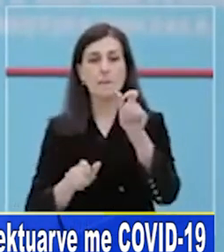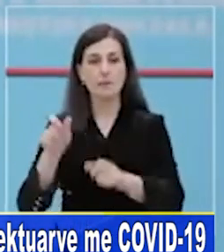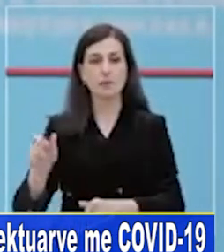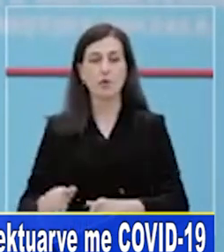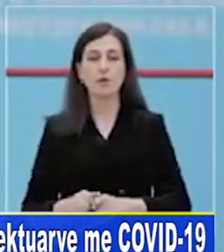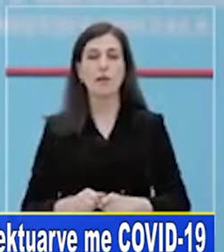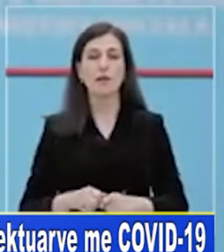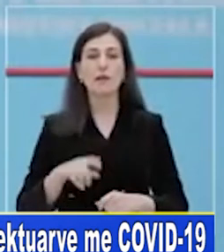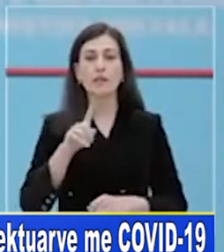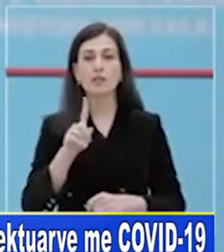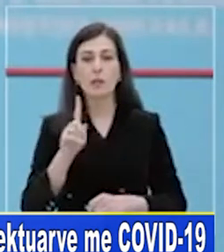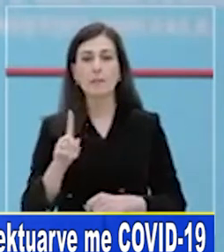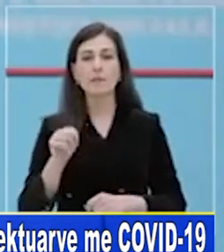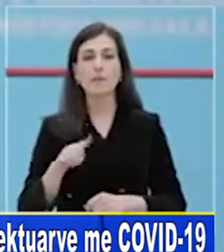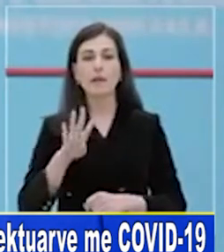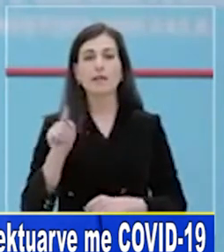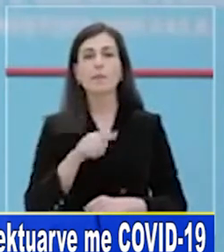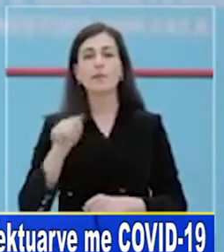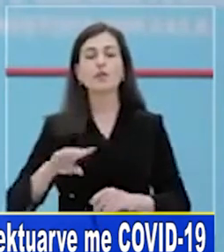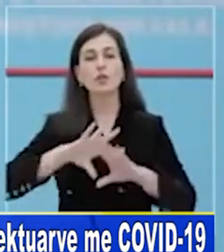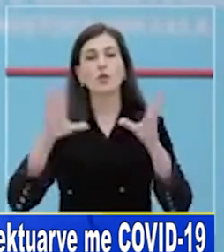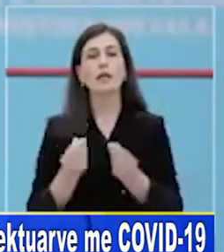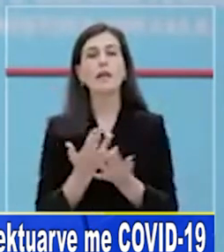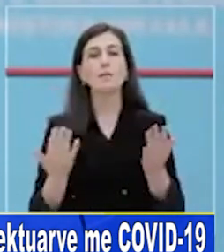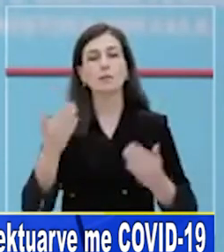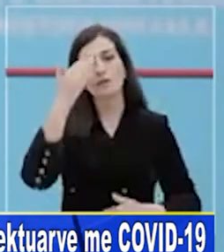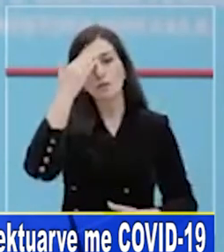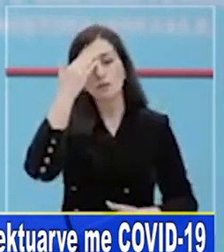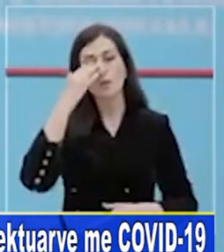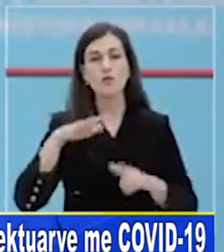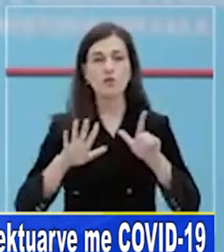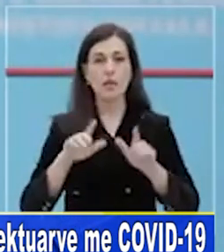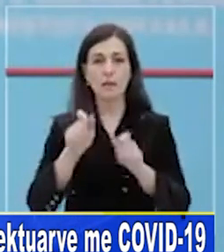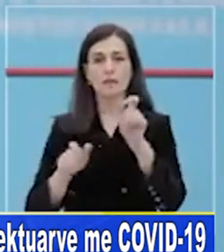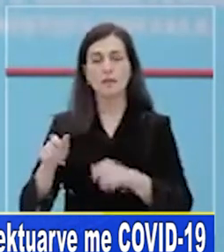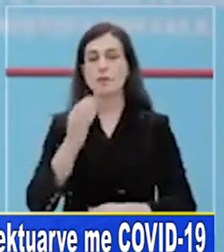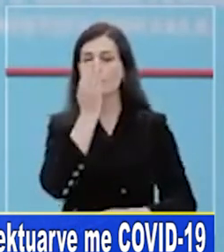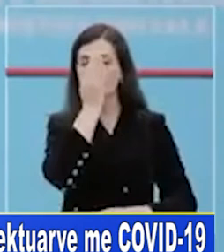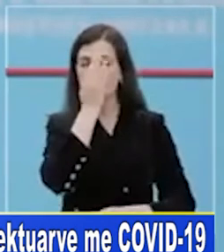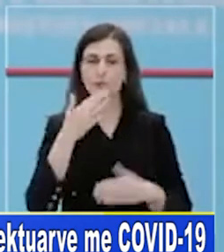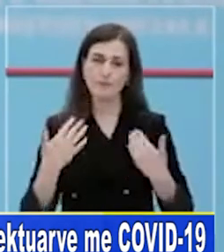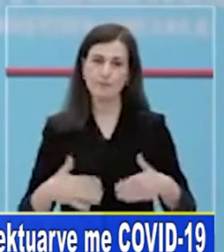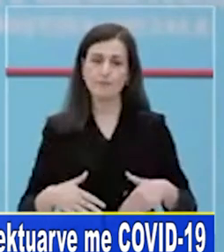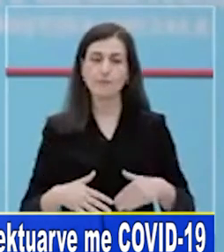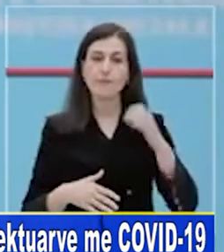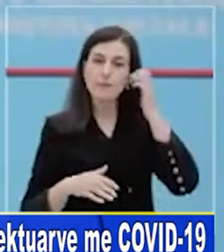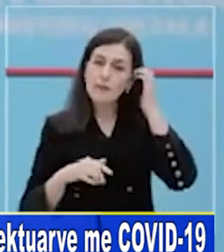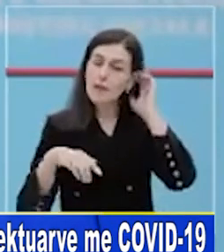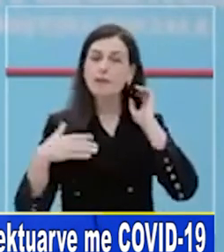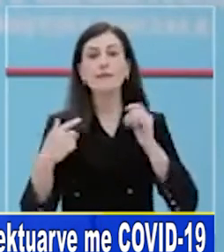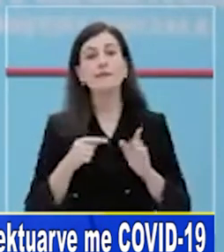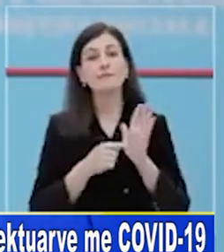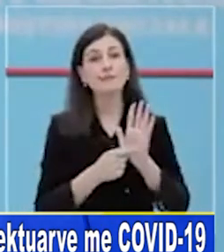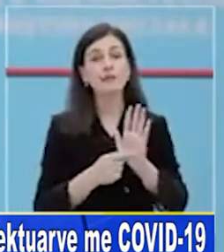apo 11.4 e pacientve aktiv. 7 prej tyre janë në terapi intensive. Ky është një tregues i rëndësishëm,